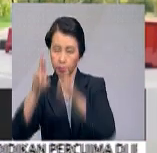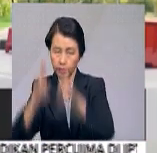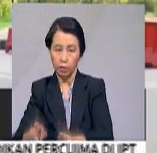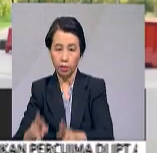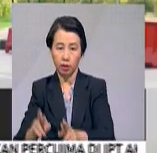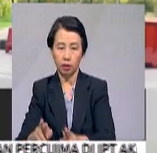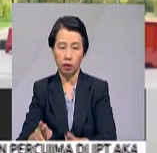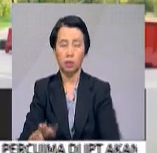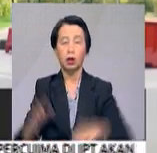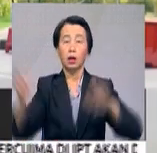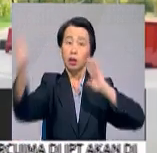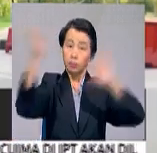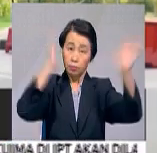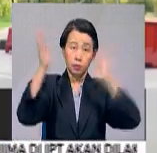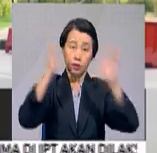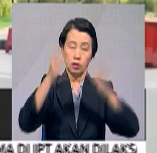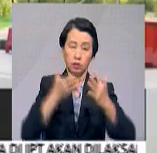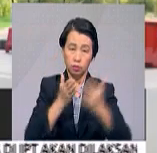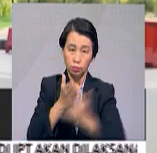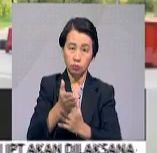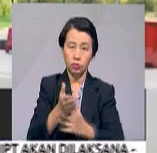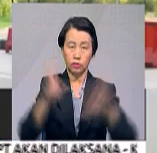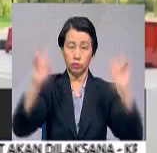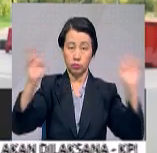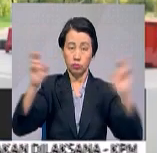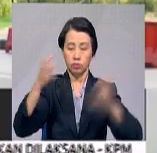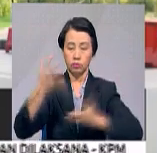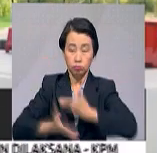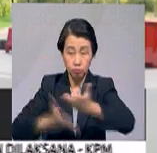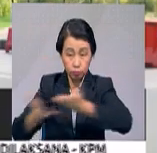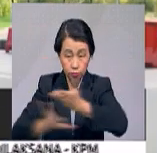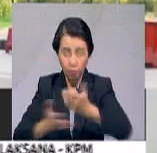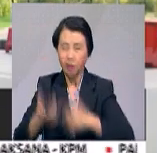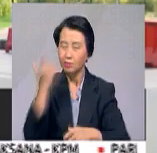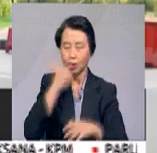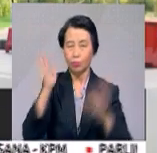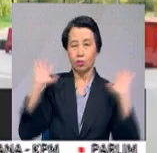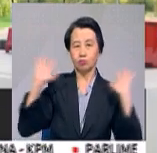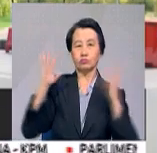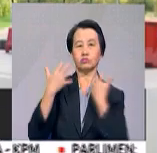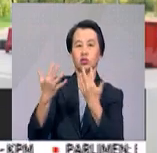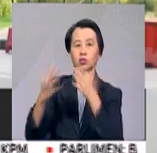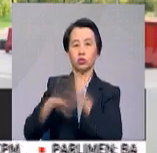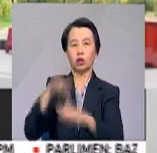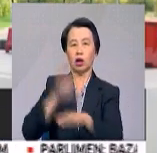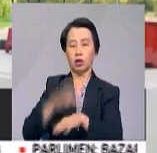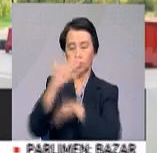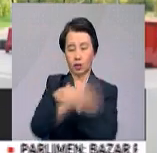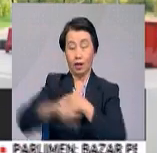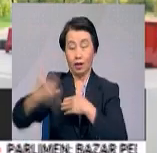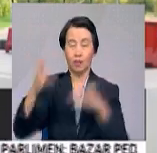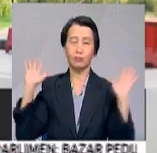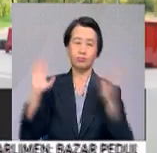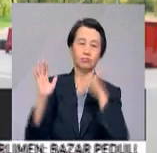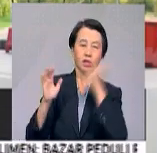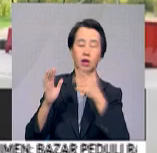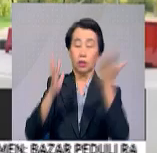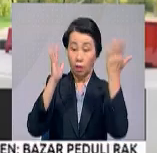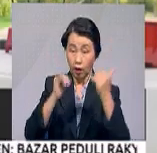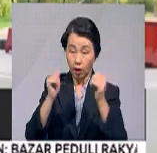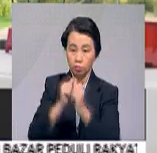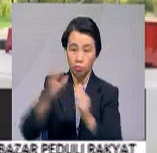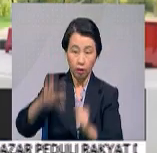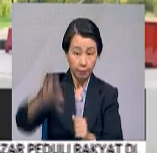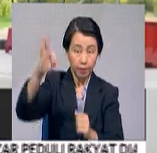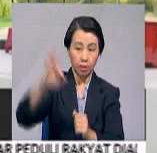itu. Malaysia menerusi terma diplomatiknya iaitu tidak campur tangan urusan negara lain berharap dengan